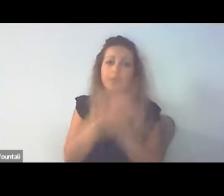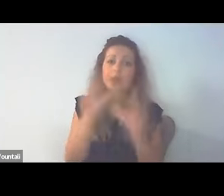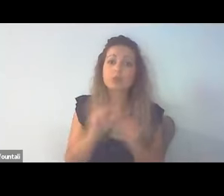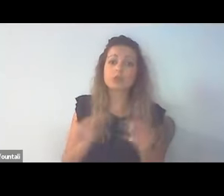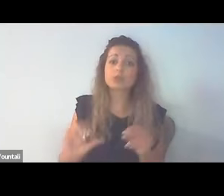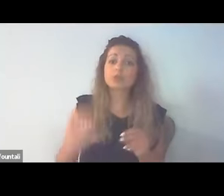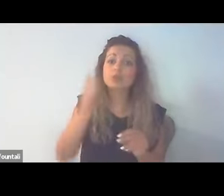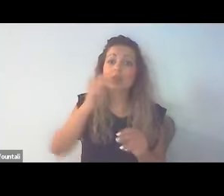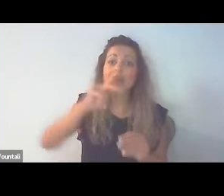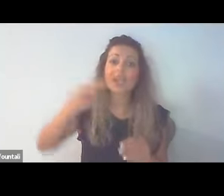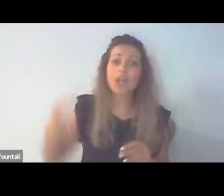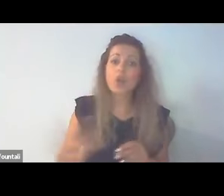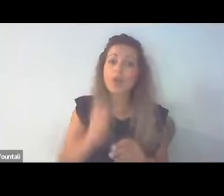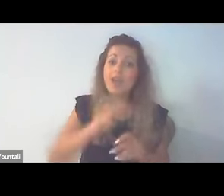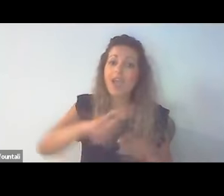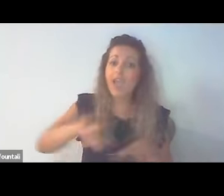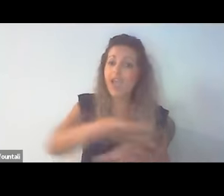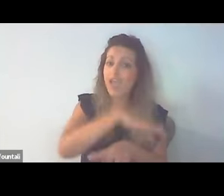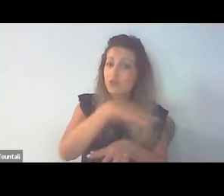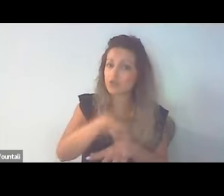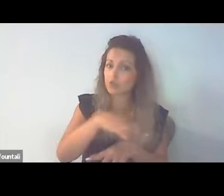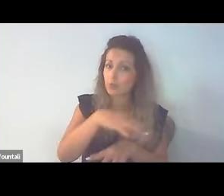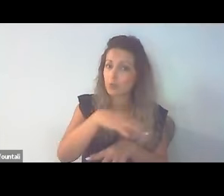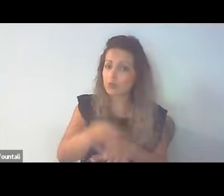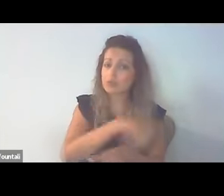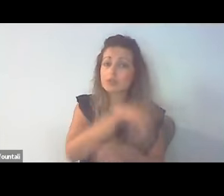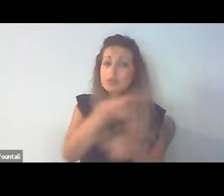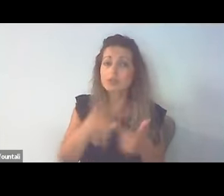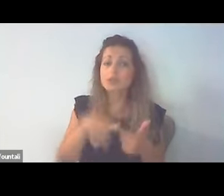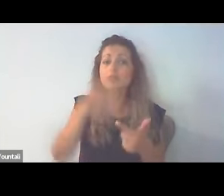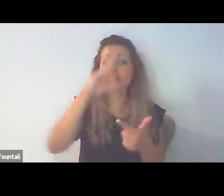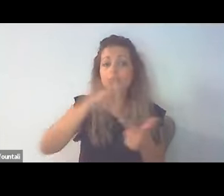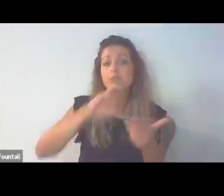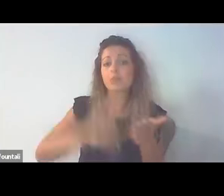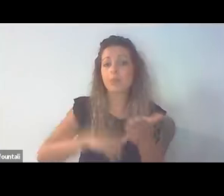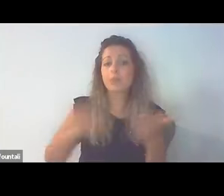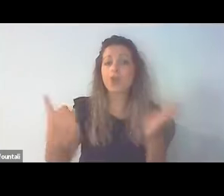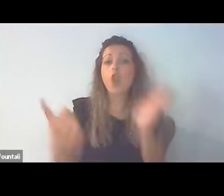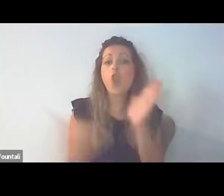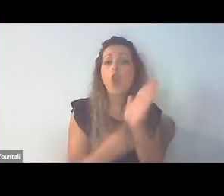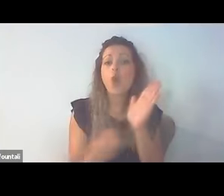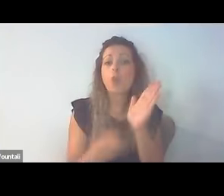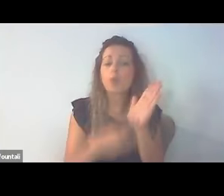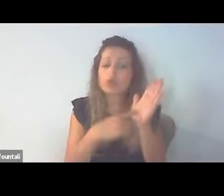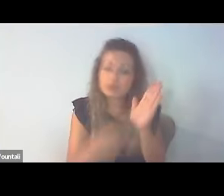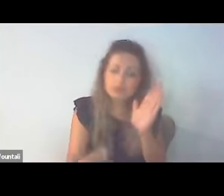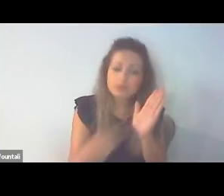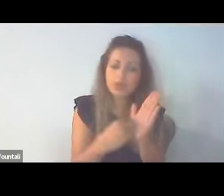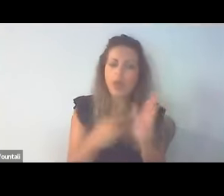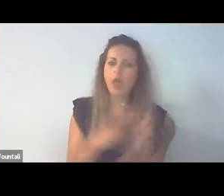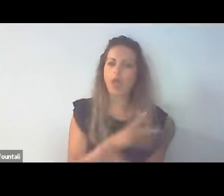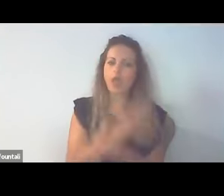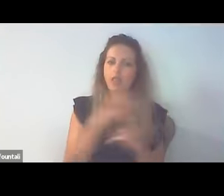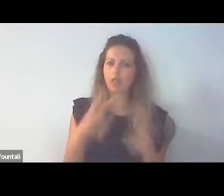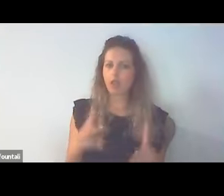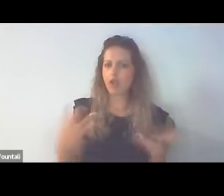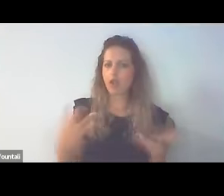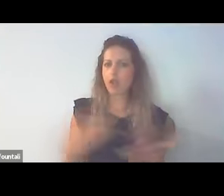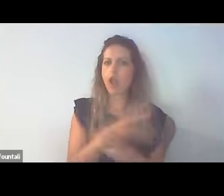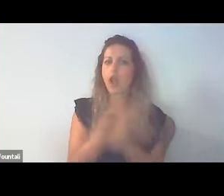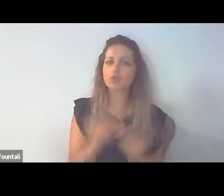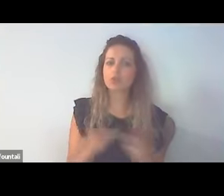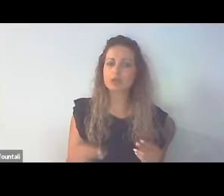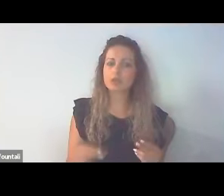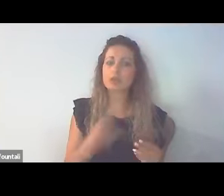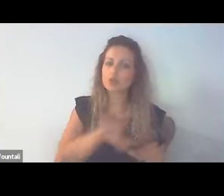και ένα θεσμικό πλαίσιο για τις περιπτώσεις αυτές, που θα αναδεικνύει το γεγονός ότι αποτελούν